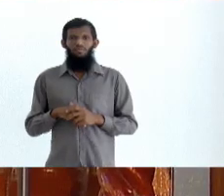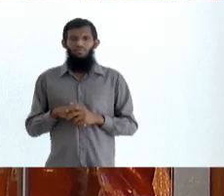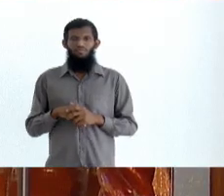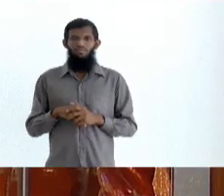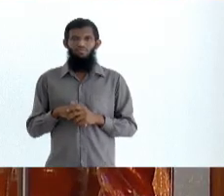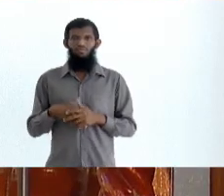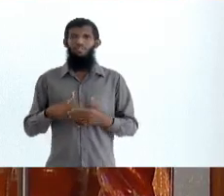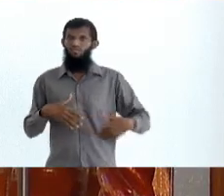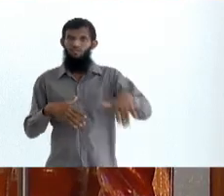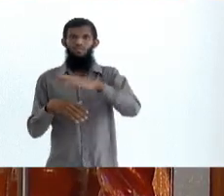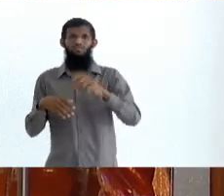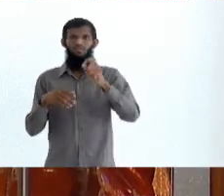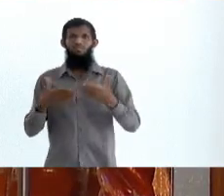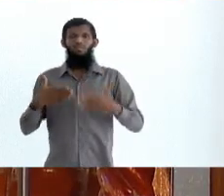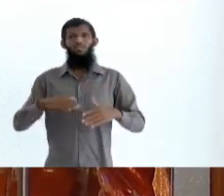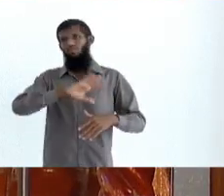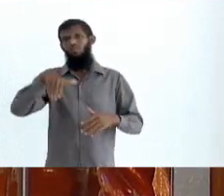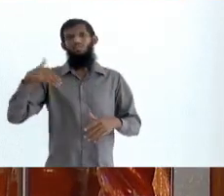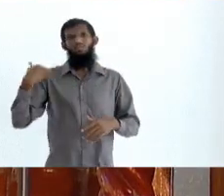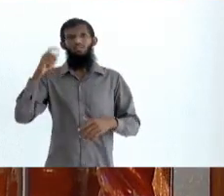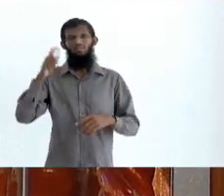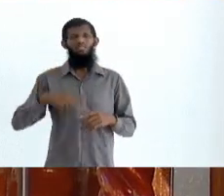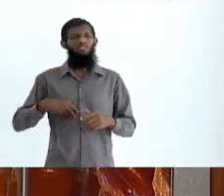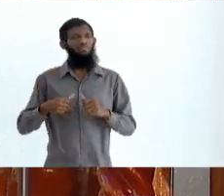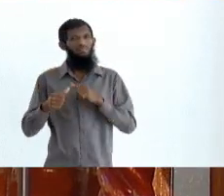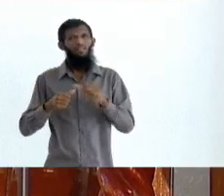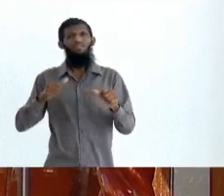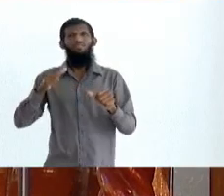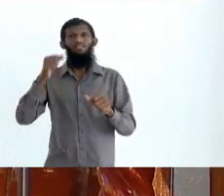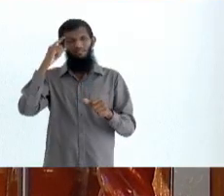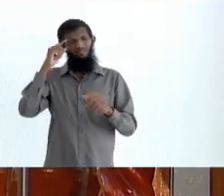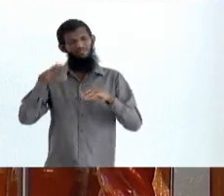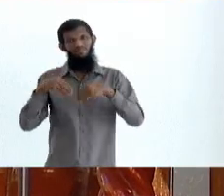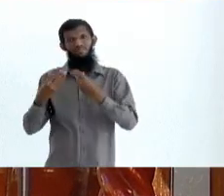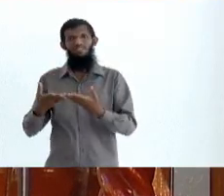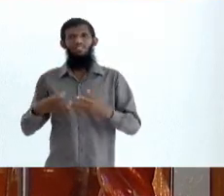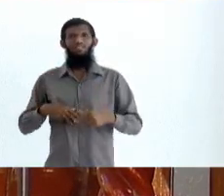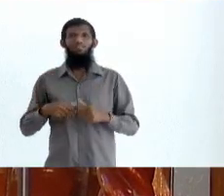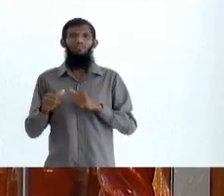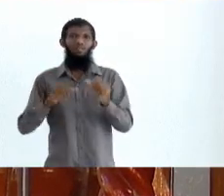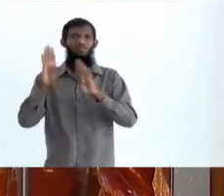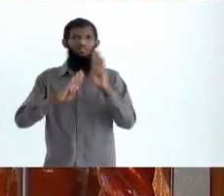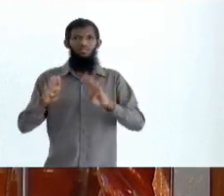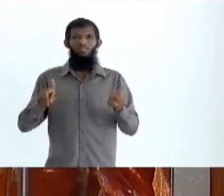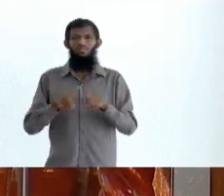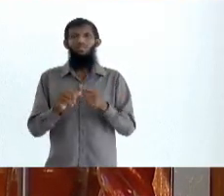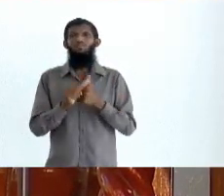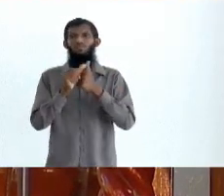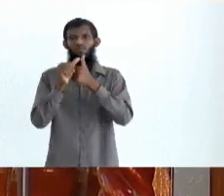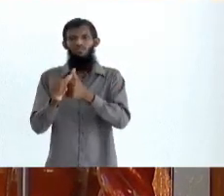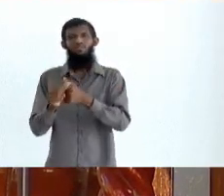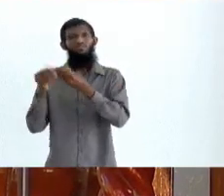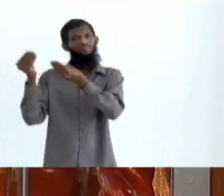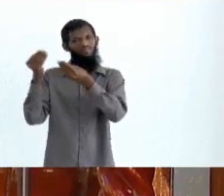ummatuge zuanun nan heo visnun devva. Heo bas aha, heo baha iggutan amal kura